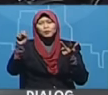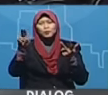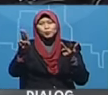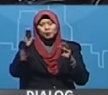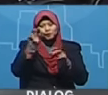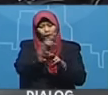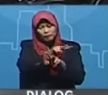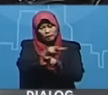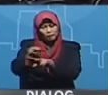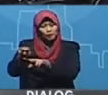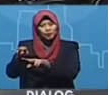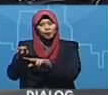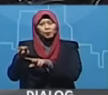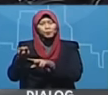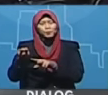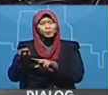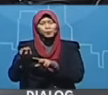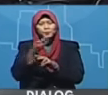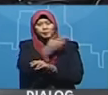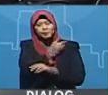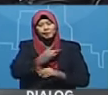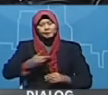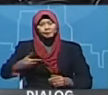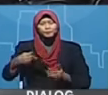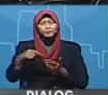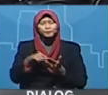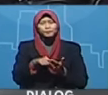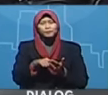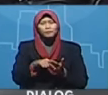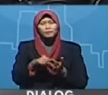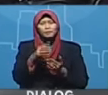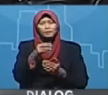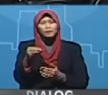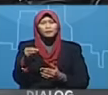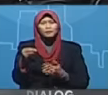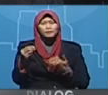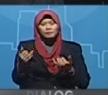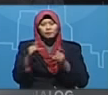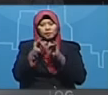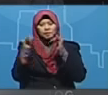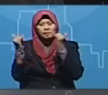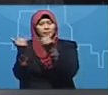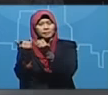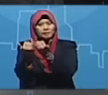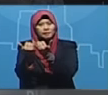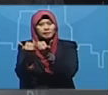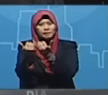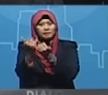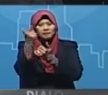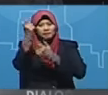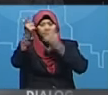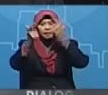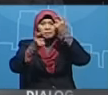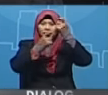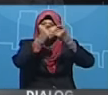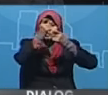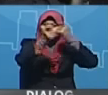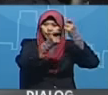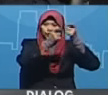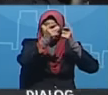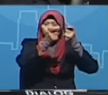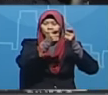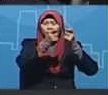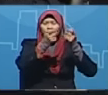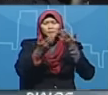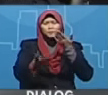sedia, mandes kawal sedia umrah ini. Jadi bagi syarikat agensi pelancongan ini,